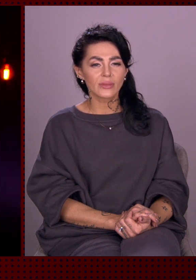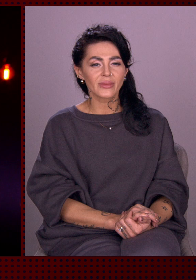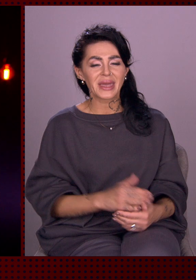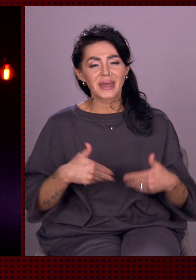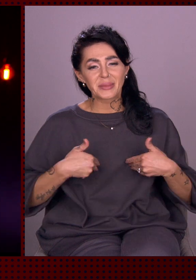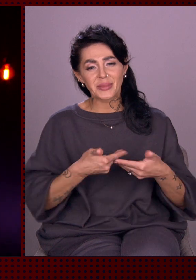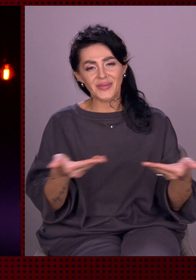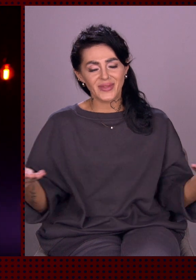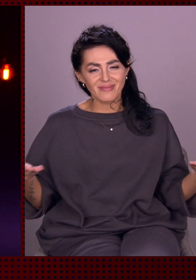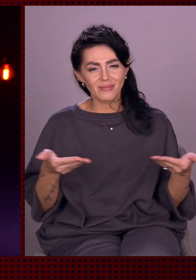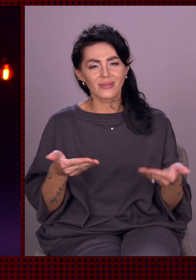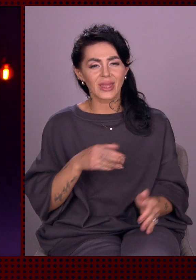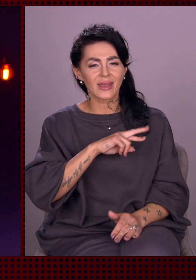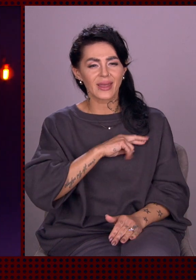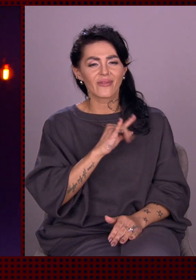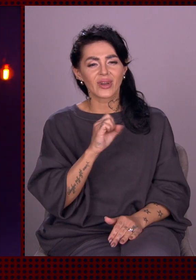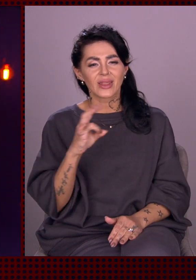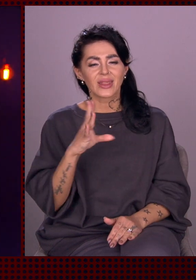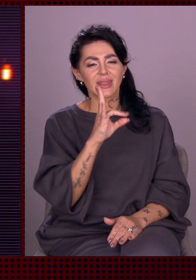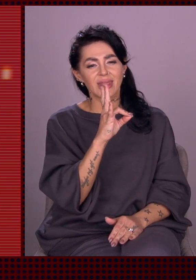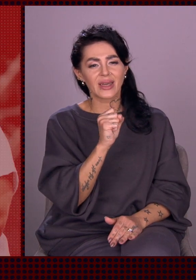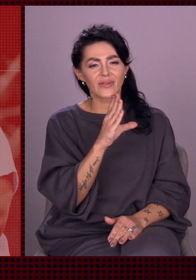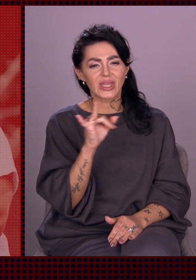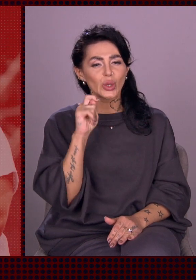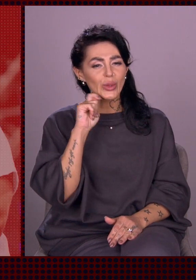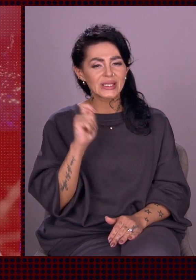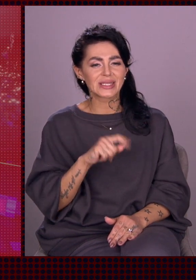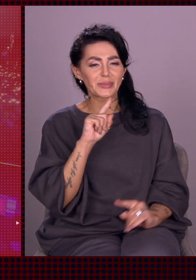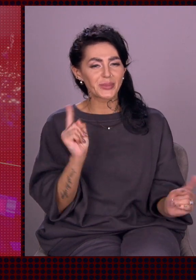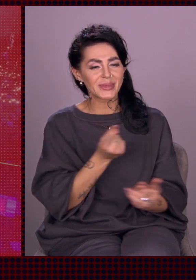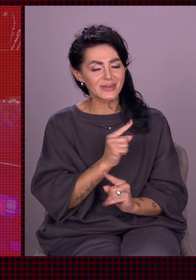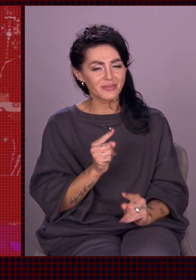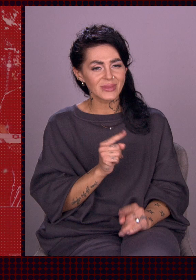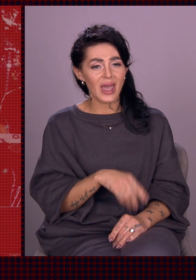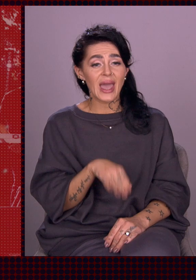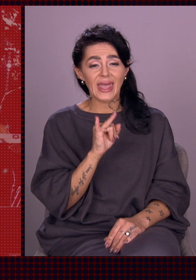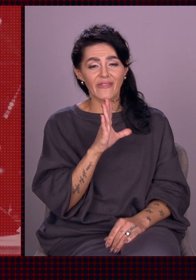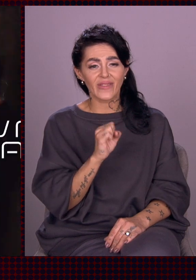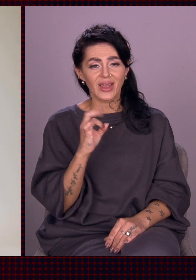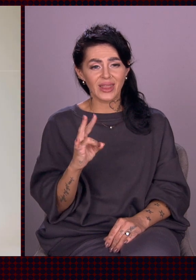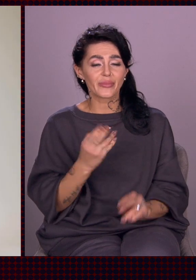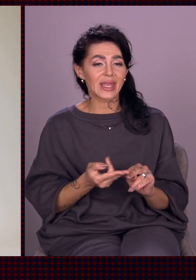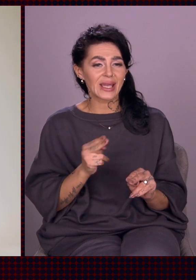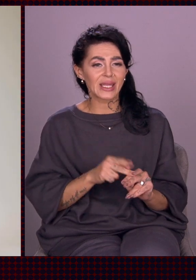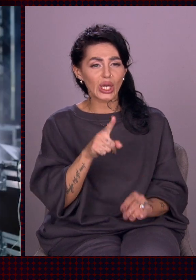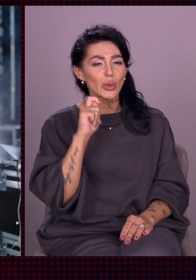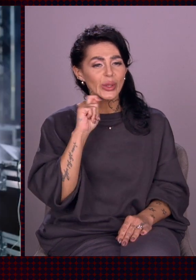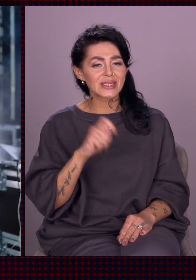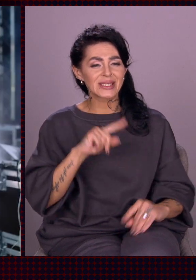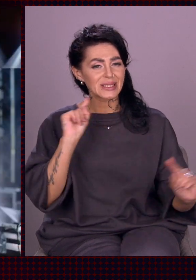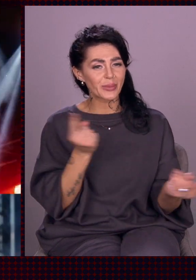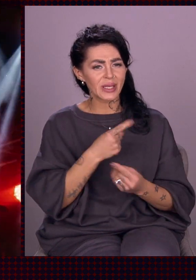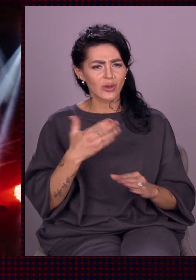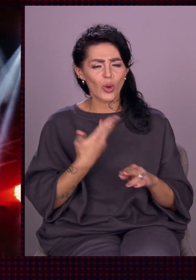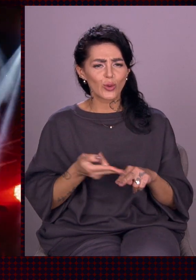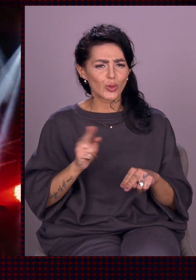Всім, я Іван Наві, український співак. Іван Наві – український співак, який став відомим